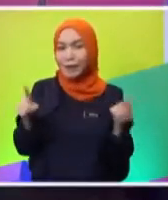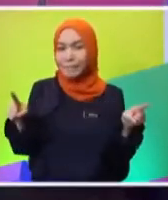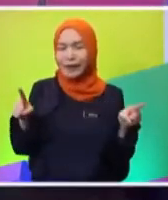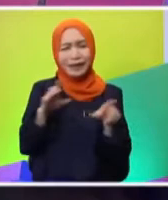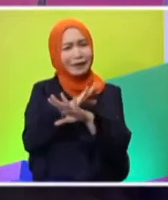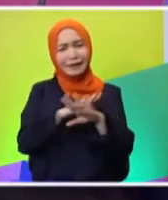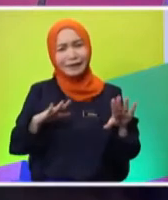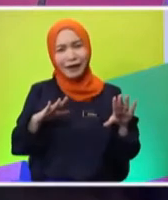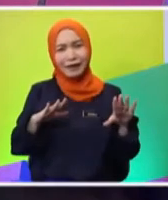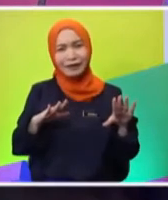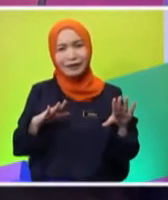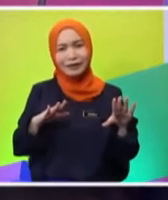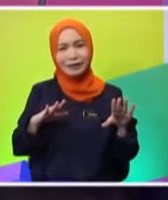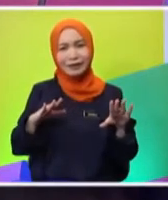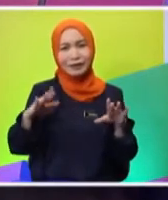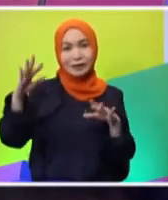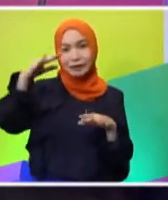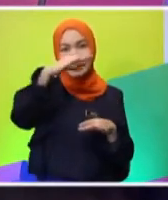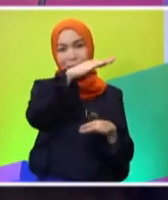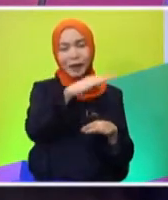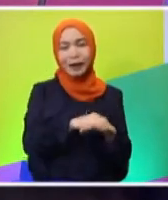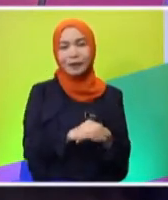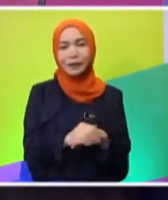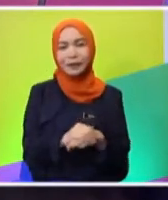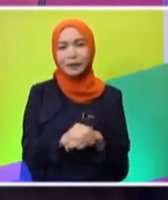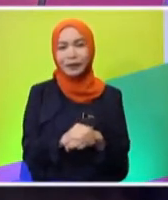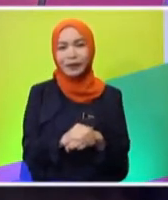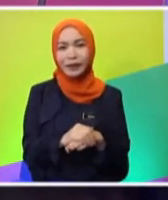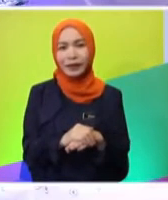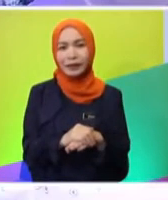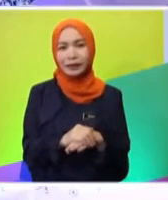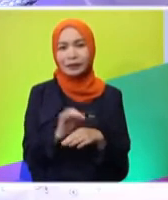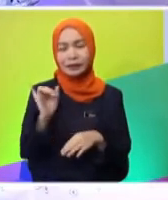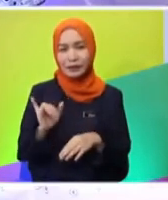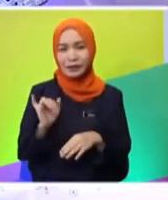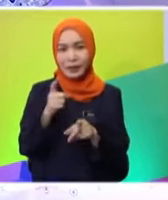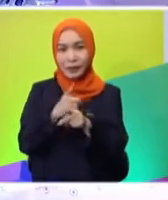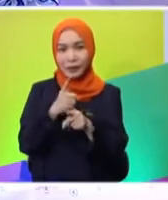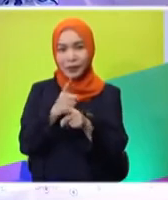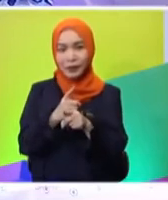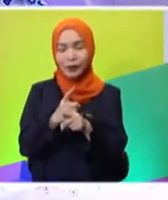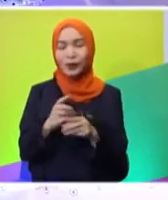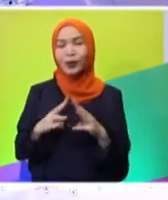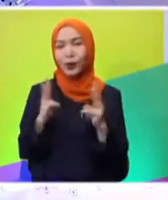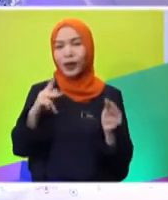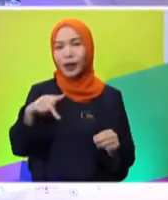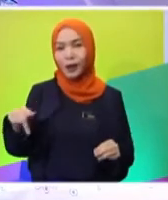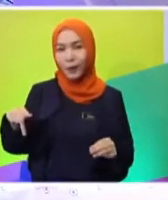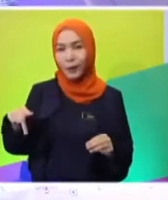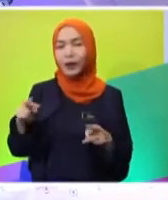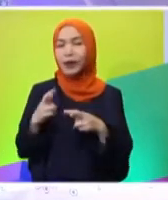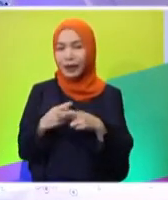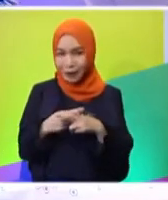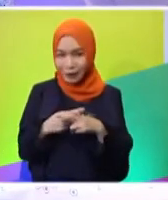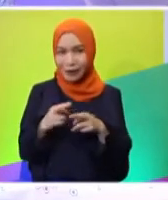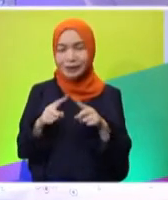betul sangat jawaban yang tepat Oke walaupun mendengar penerangan yang ringkas dan singkat tetapi dekat